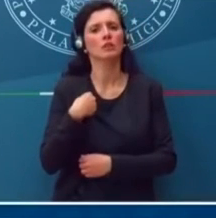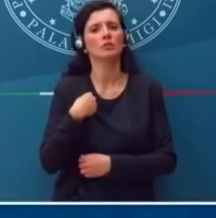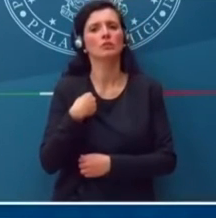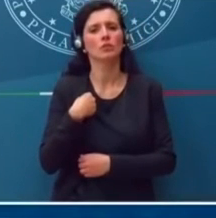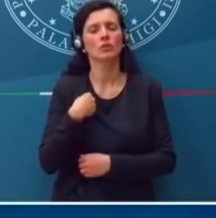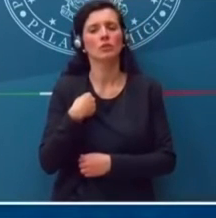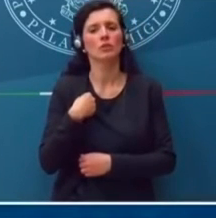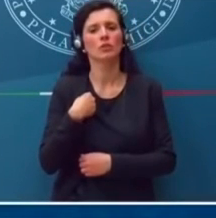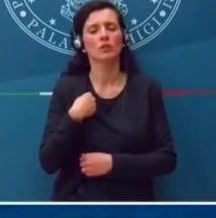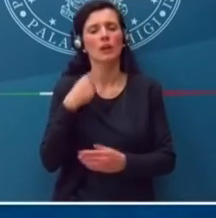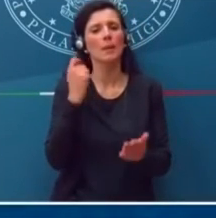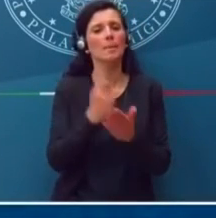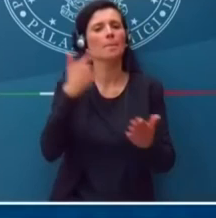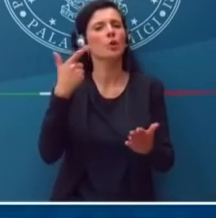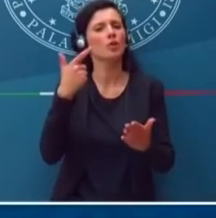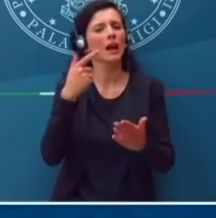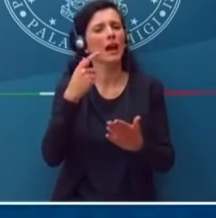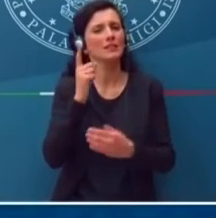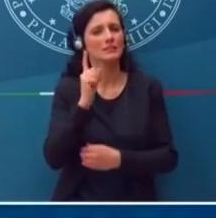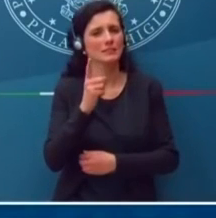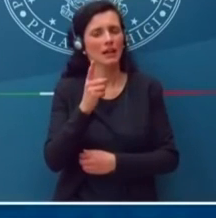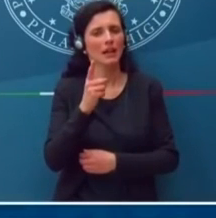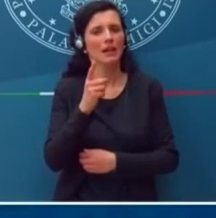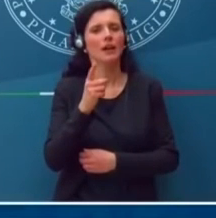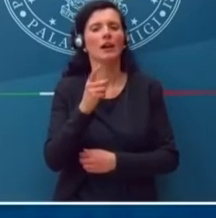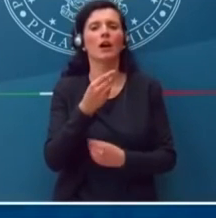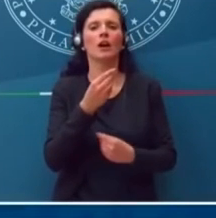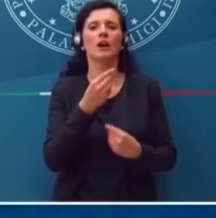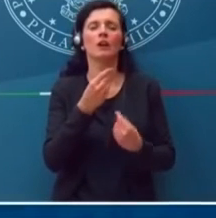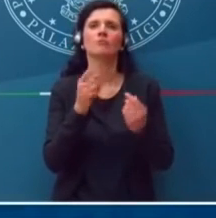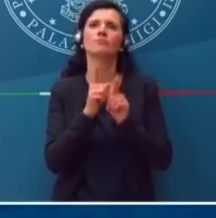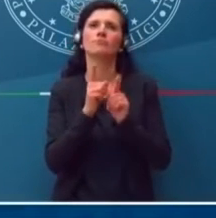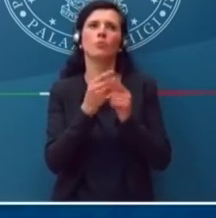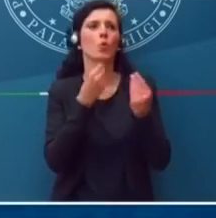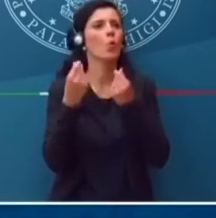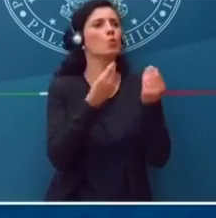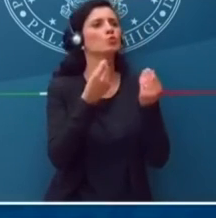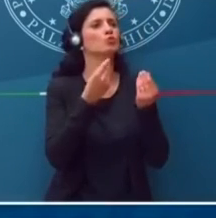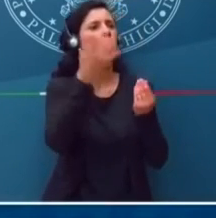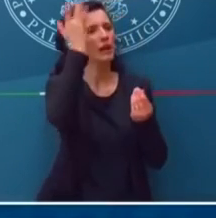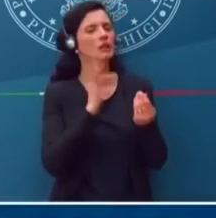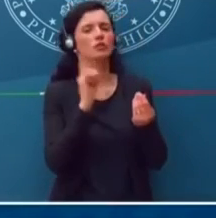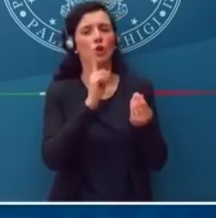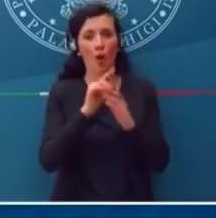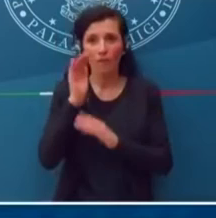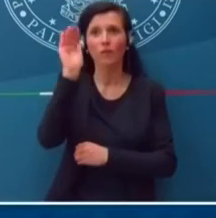il gusto, non del rischio, come diceva Macron, ma del futuro. È